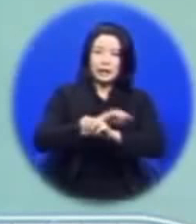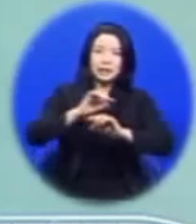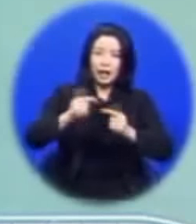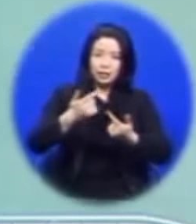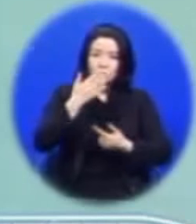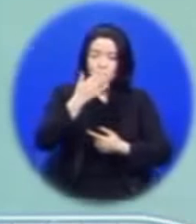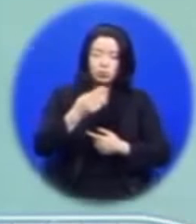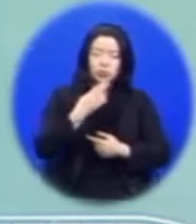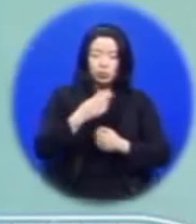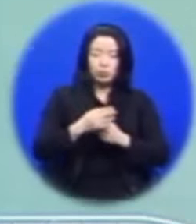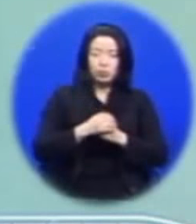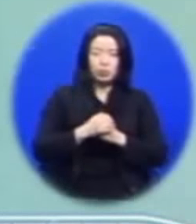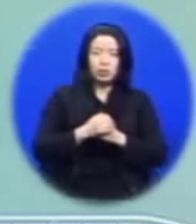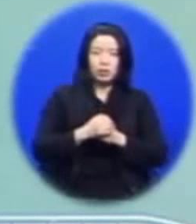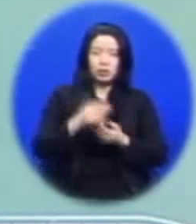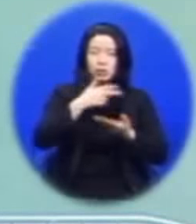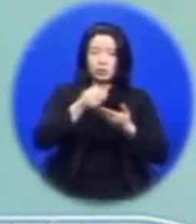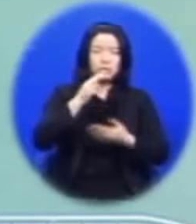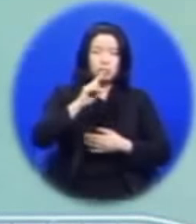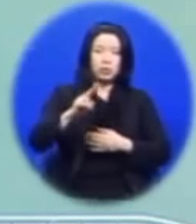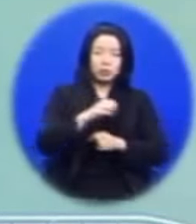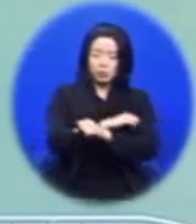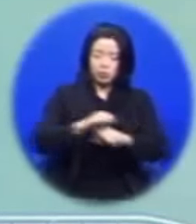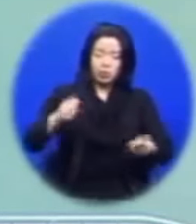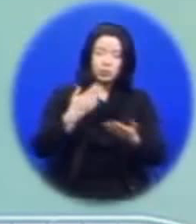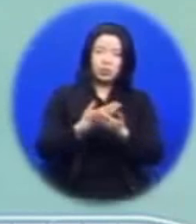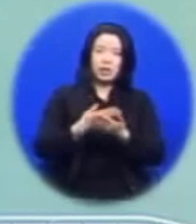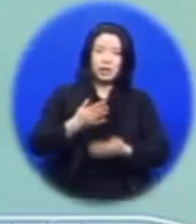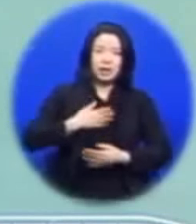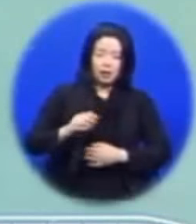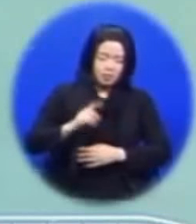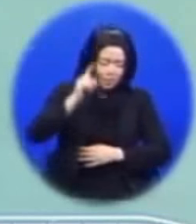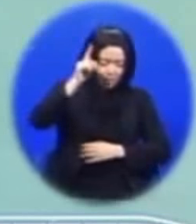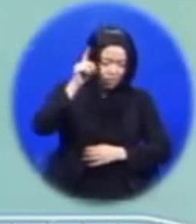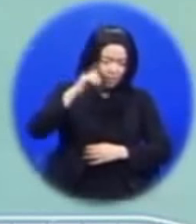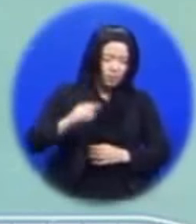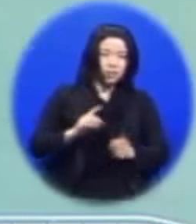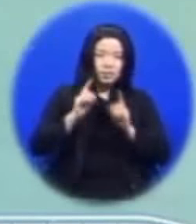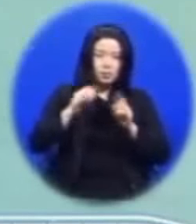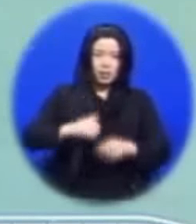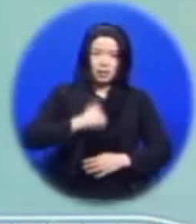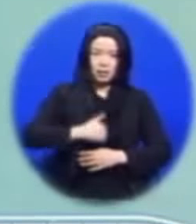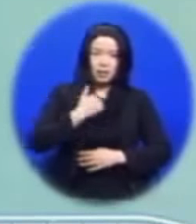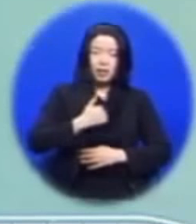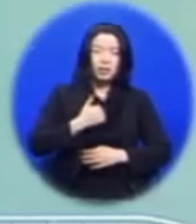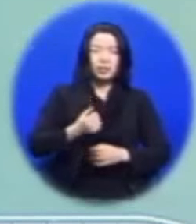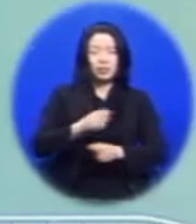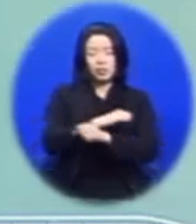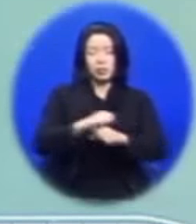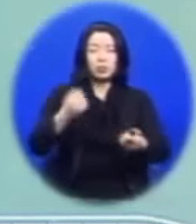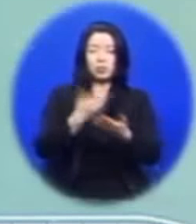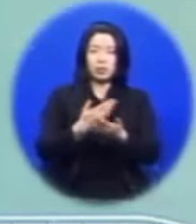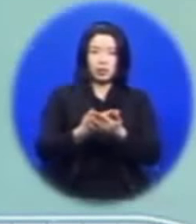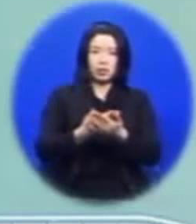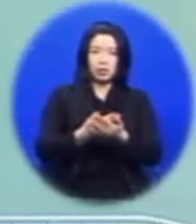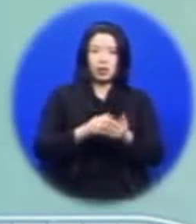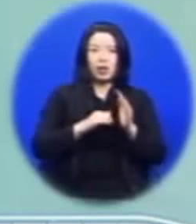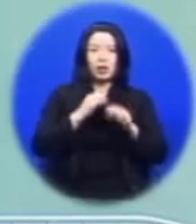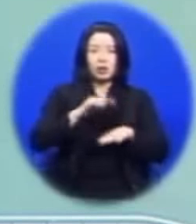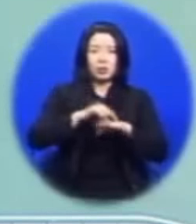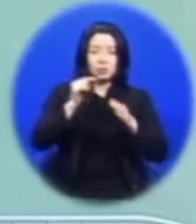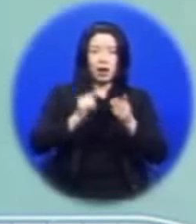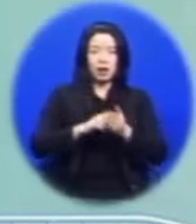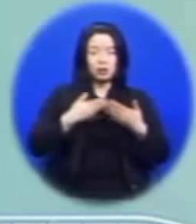없고 주여 용서해 주소서 내가 또 성질을 부리고 혈기를 부린 거 용서해 달라고 그렇게 기도하고 겨우 이제 마음을